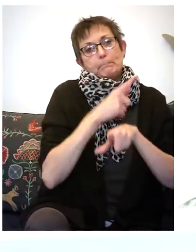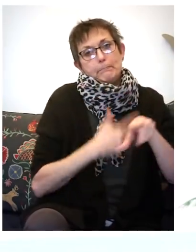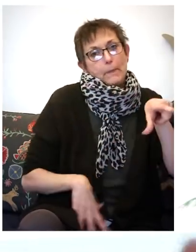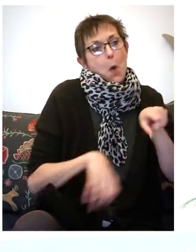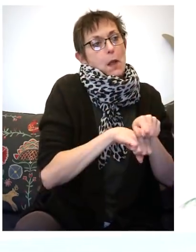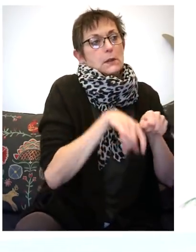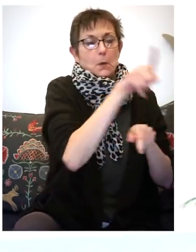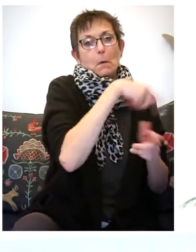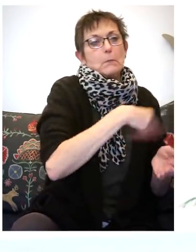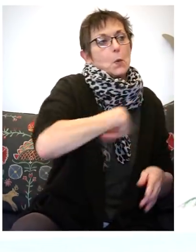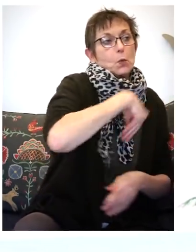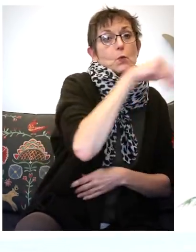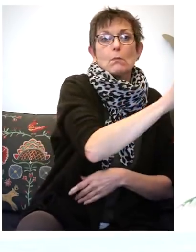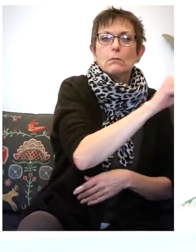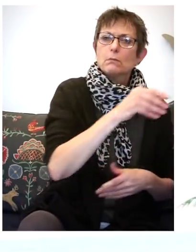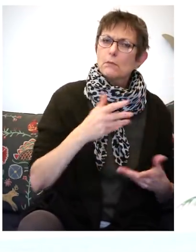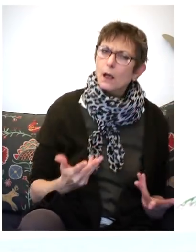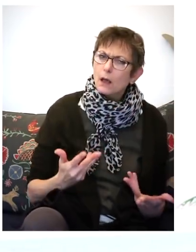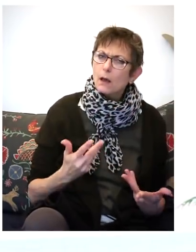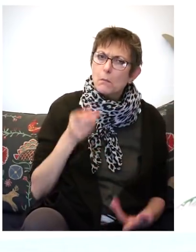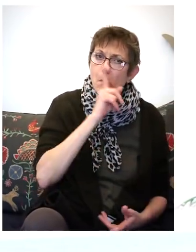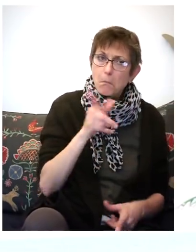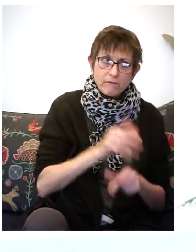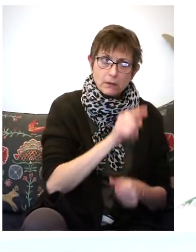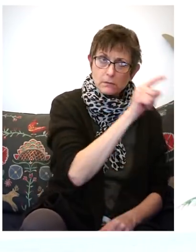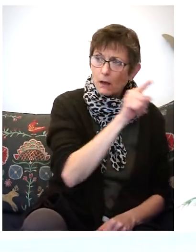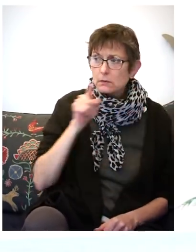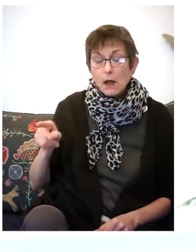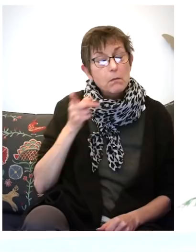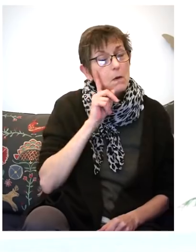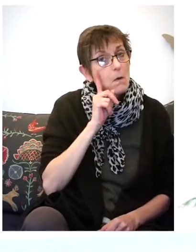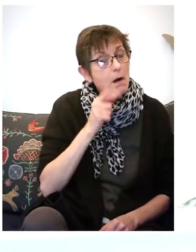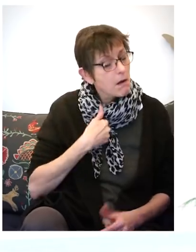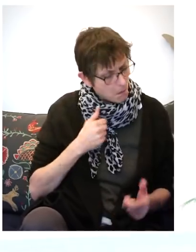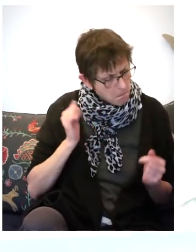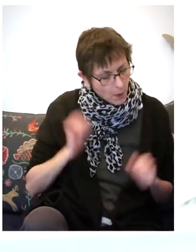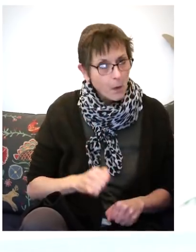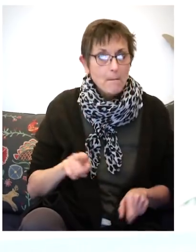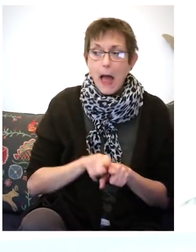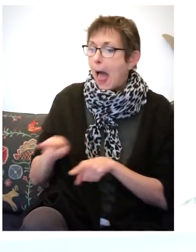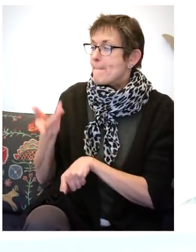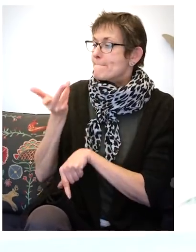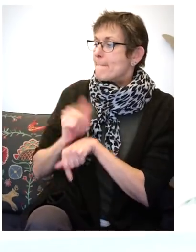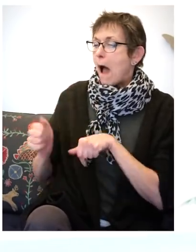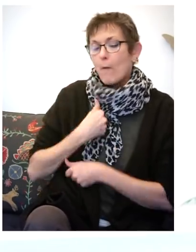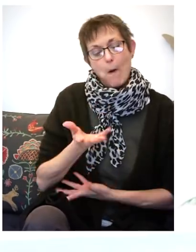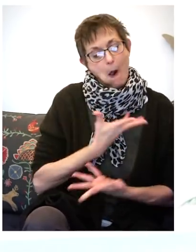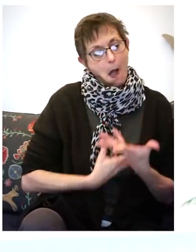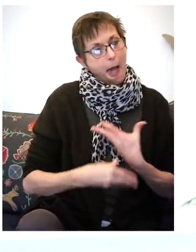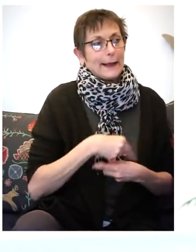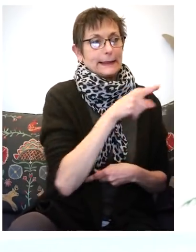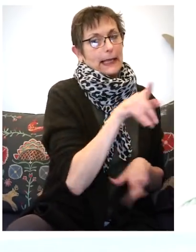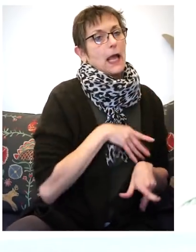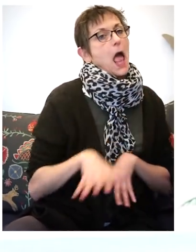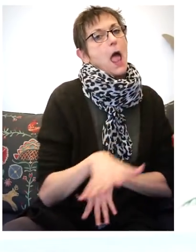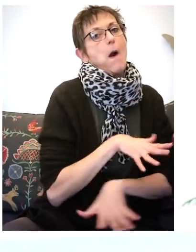on voit bien que c'est une compensation cognitive. Parce que qu'est-ce qui m'aurait empêché de faire les deux? Rien. C'était juste pour rendre ça acceptable. Où je me suis dit, je fais ça à la place,